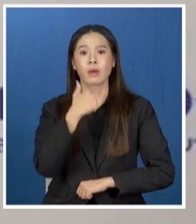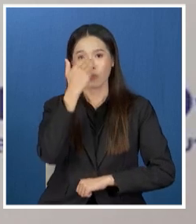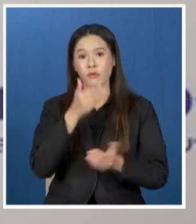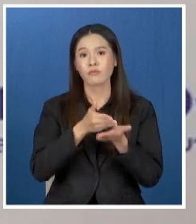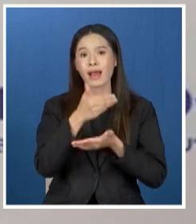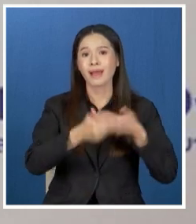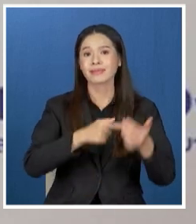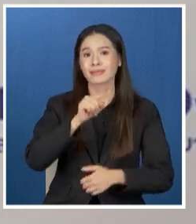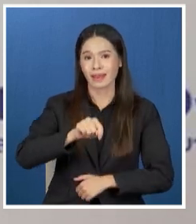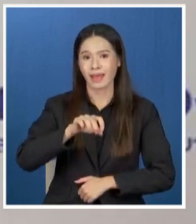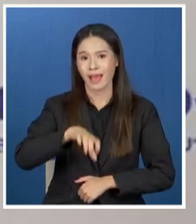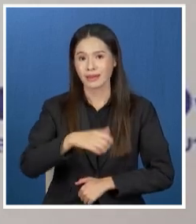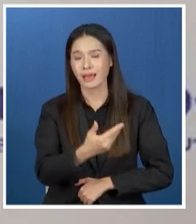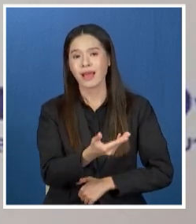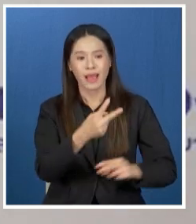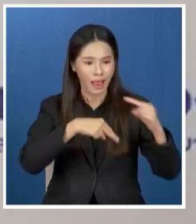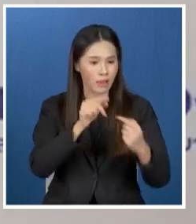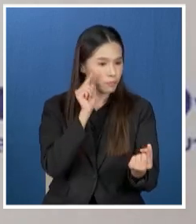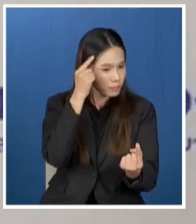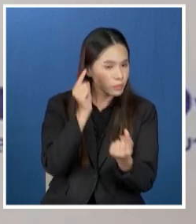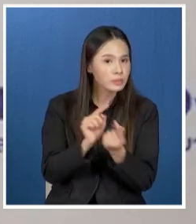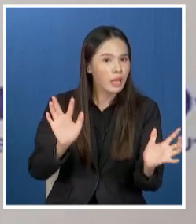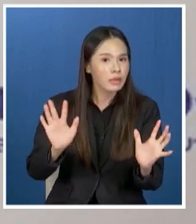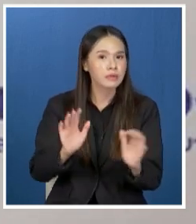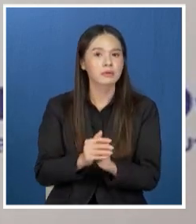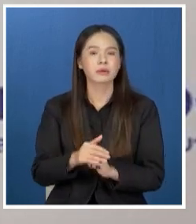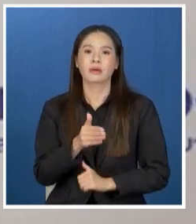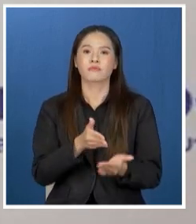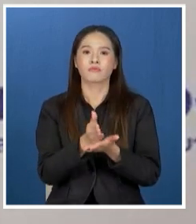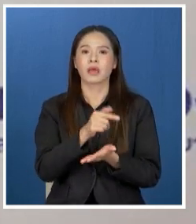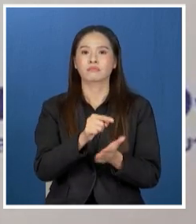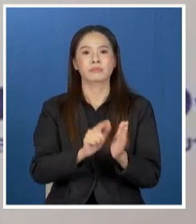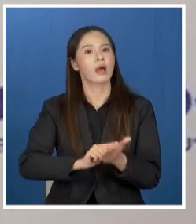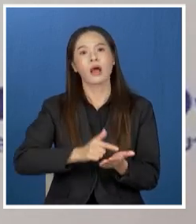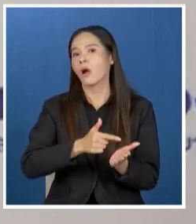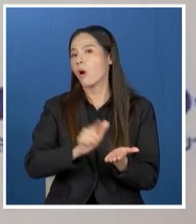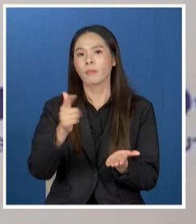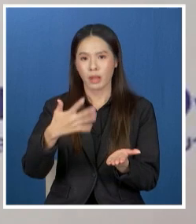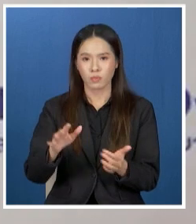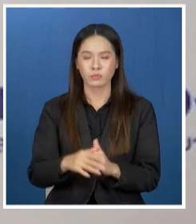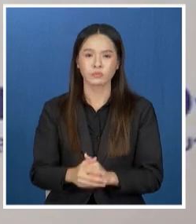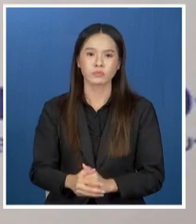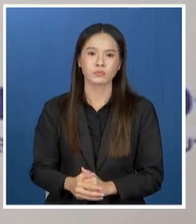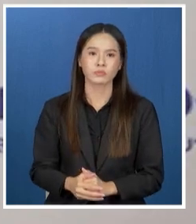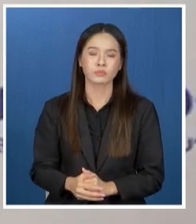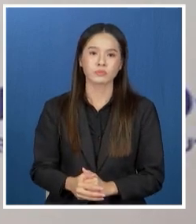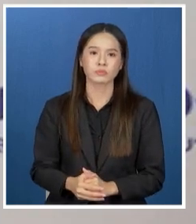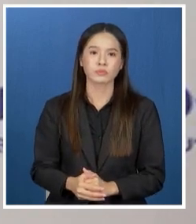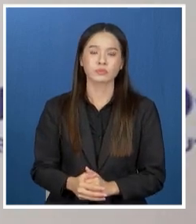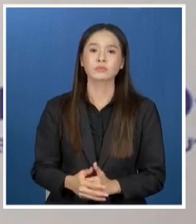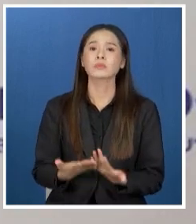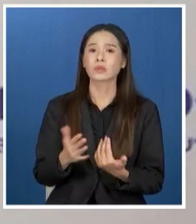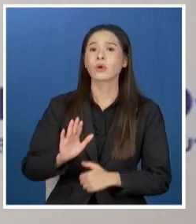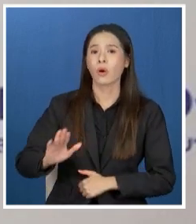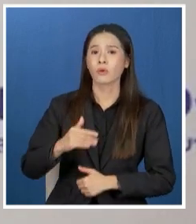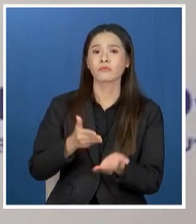ามา เธอบอกว่าเธอไม่รู้จักเป็นการส่วนตัวกับนายเอกนะ แล้วเหมือนพนักงานมาร์เก็ตติ้งคนนั้นน่ะเหมือนออกไปแล้วด้วยนะฮะโอ้โหแล้วจริงๆผลงาน